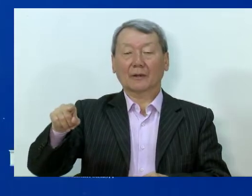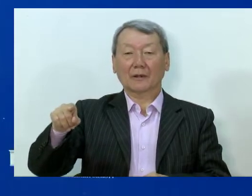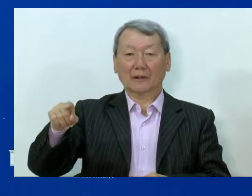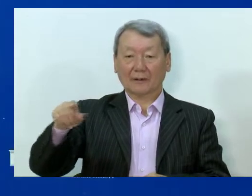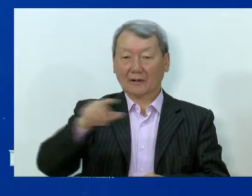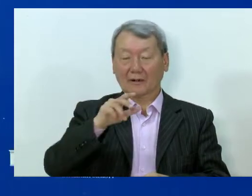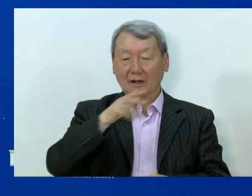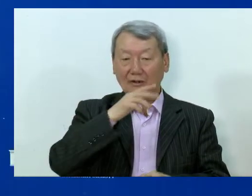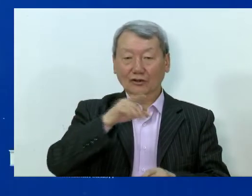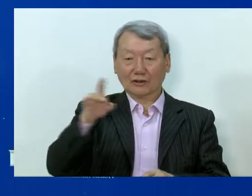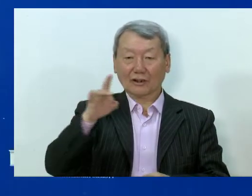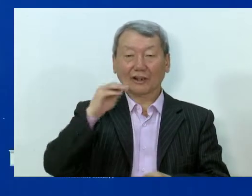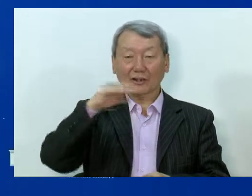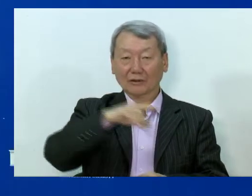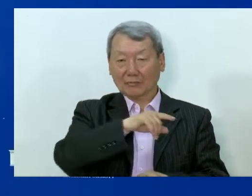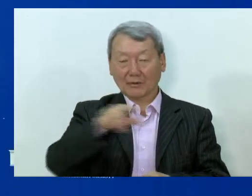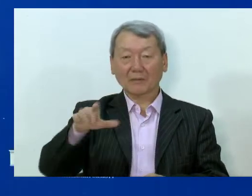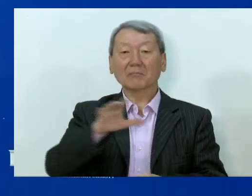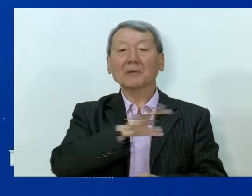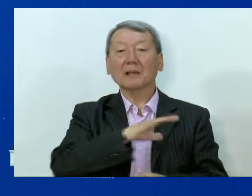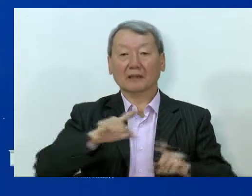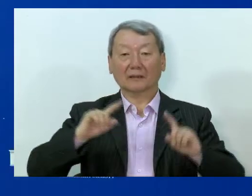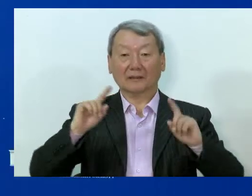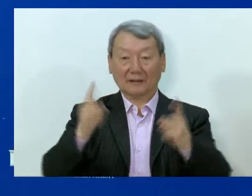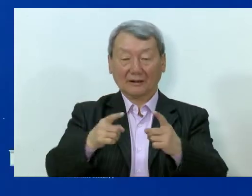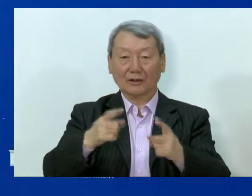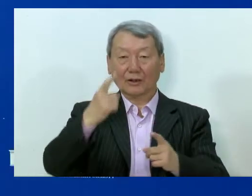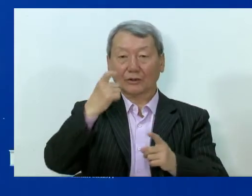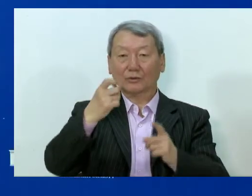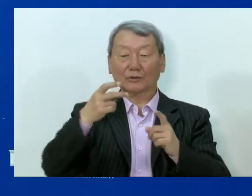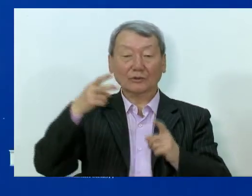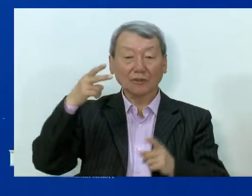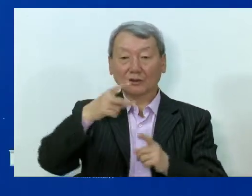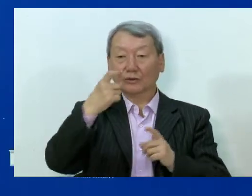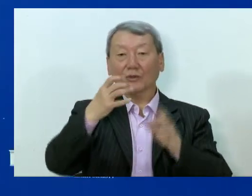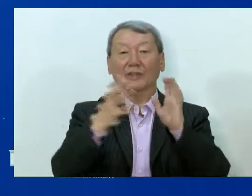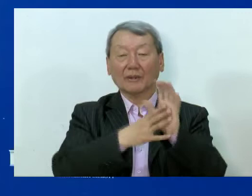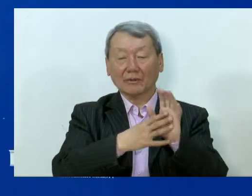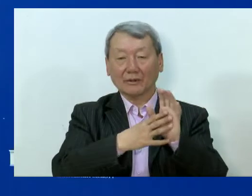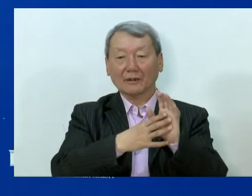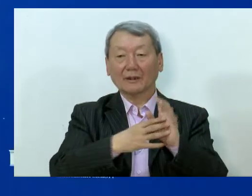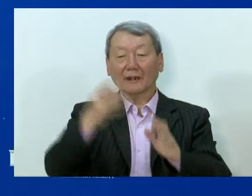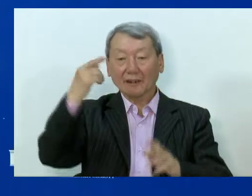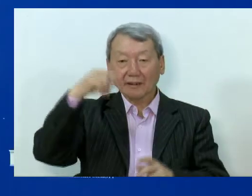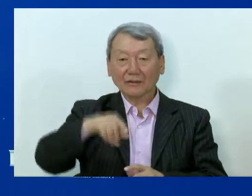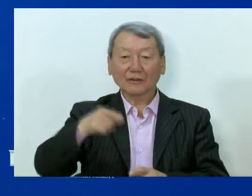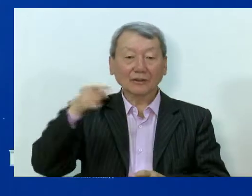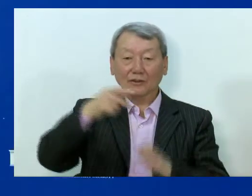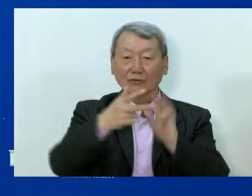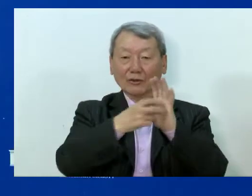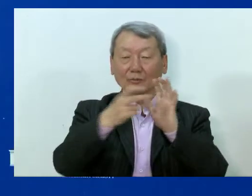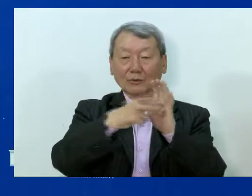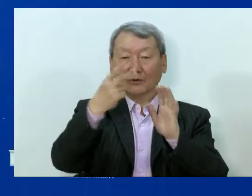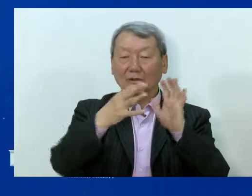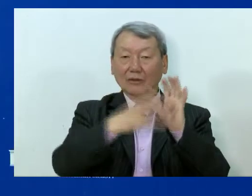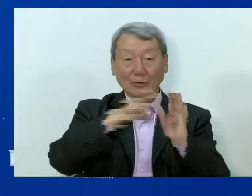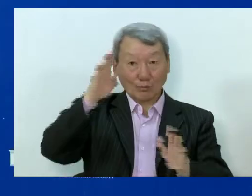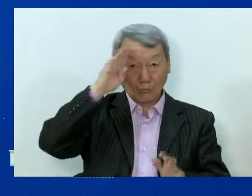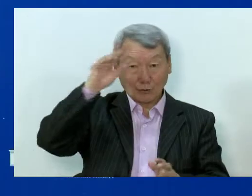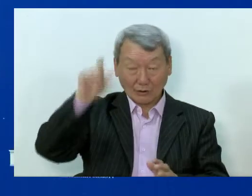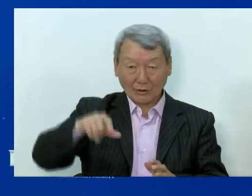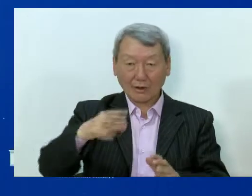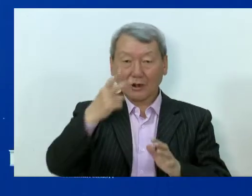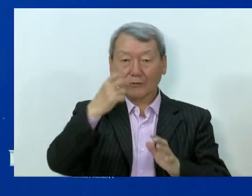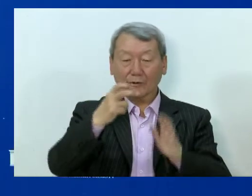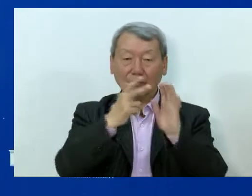режима чрезвычайного положения была задержана 2109 граждан из них 1829 мужчин